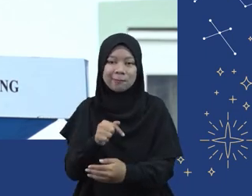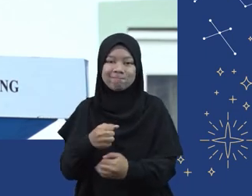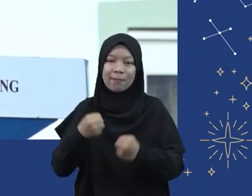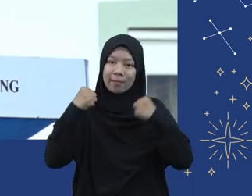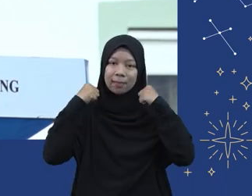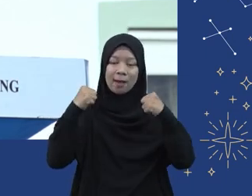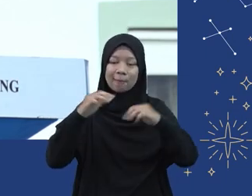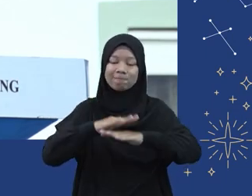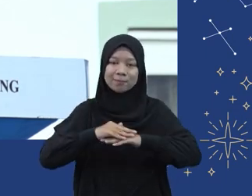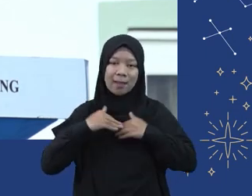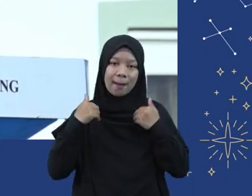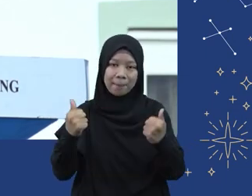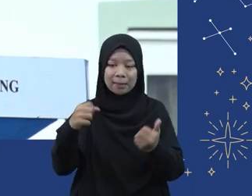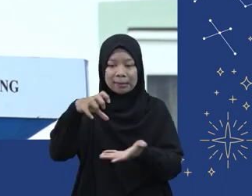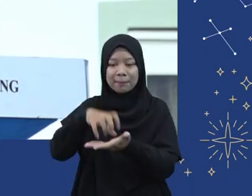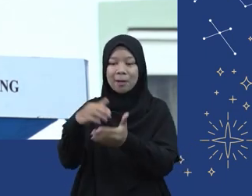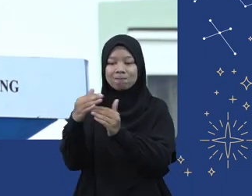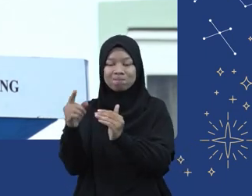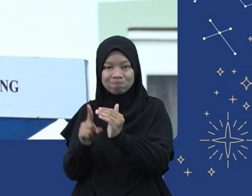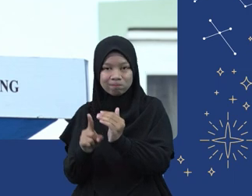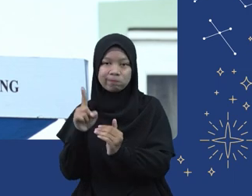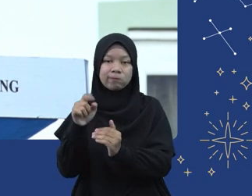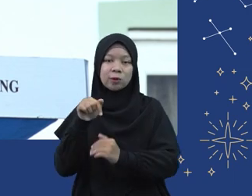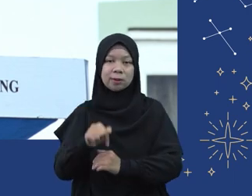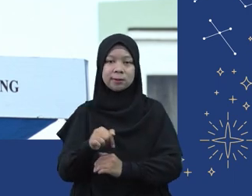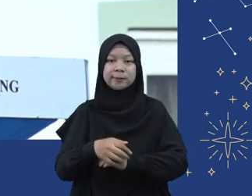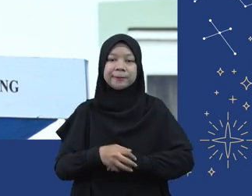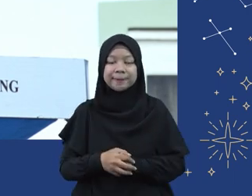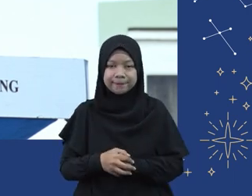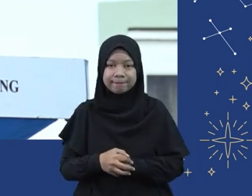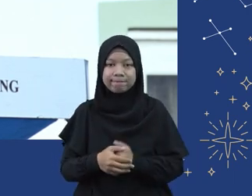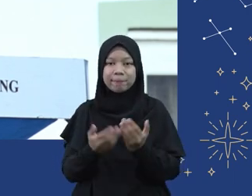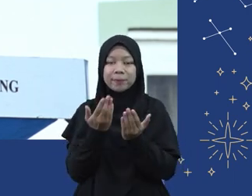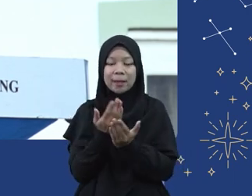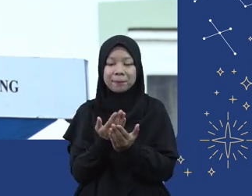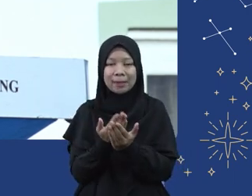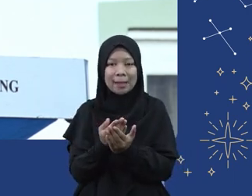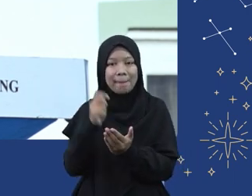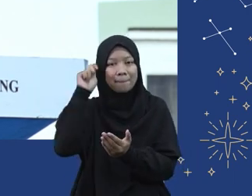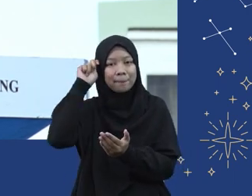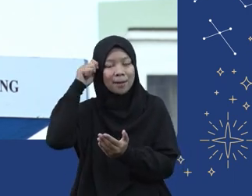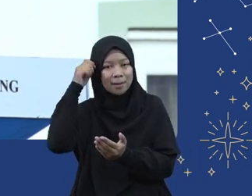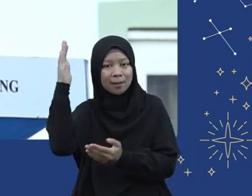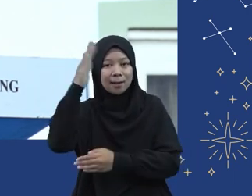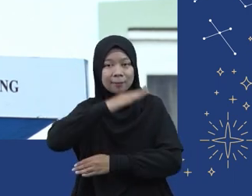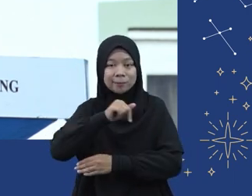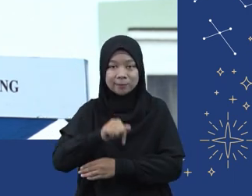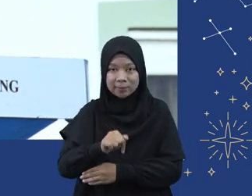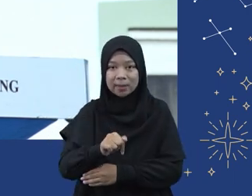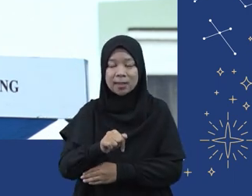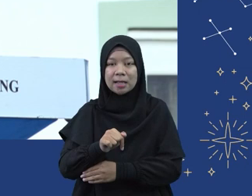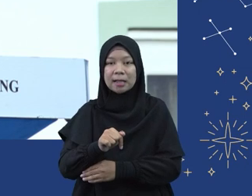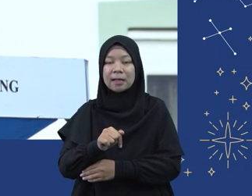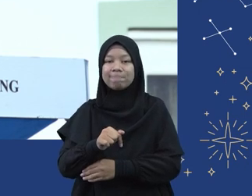keselamatan observa dalam segala peristiwa jadikanlah peringatan tahun ini sebagai momentum